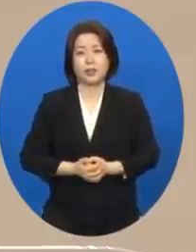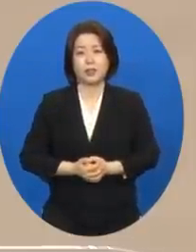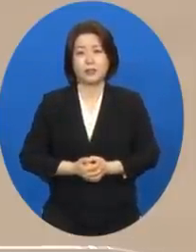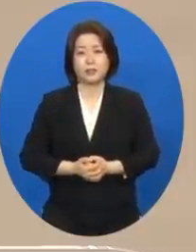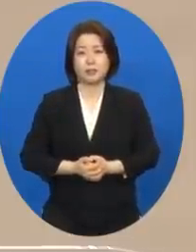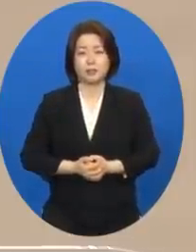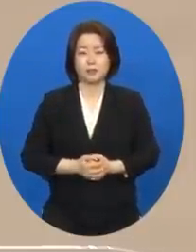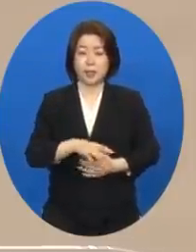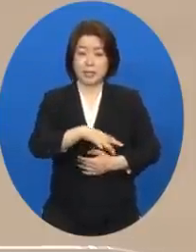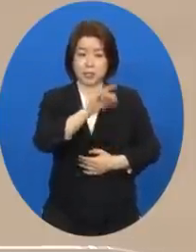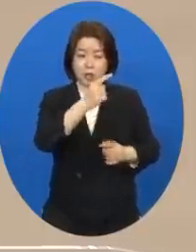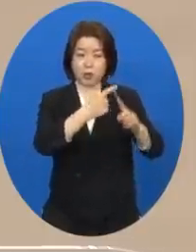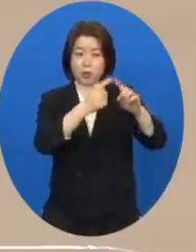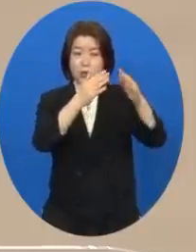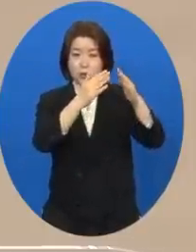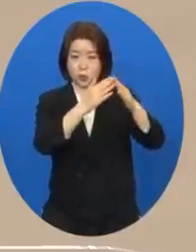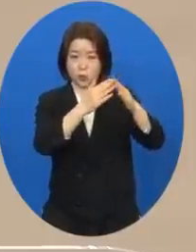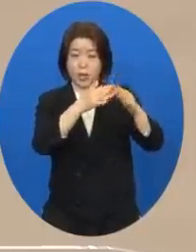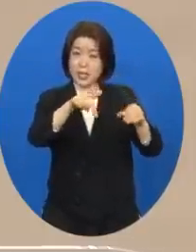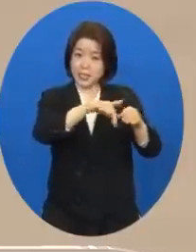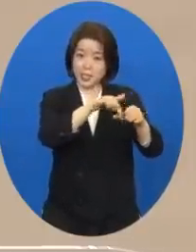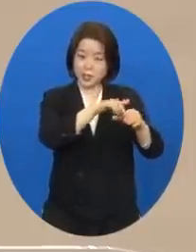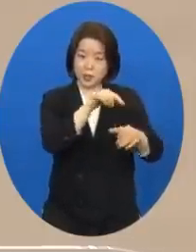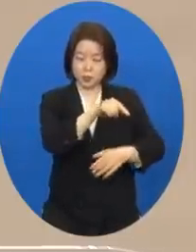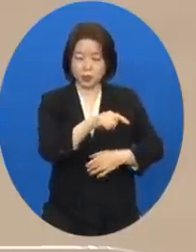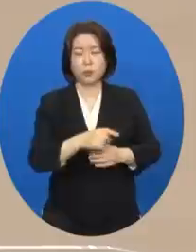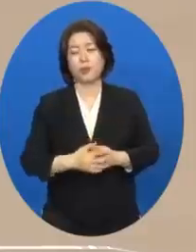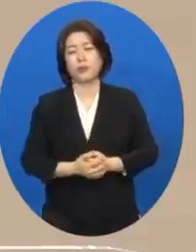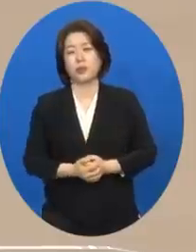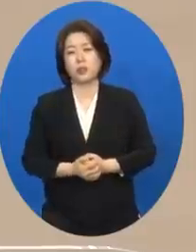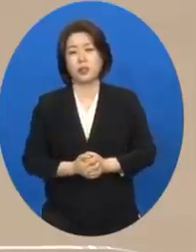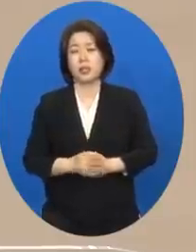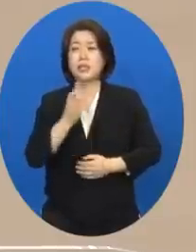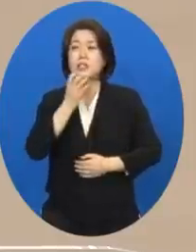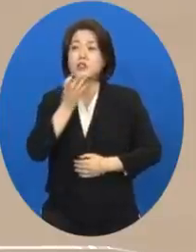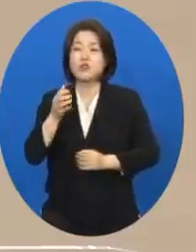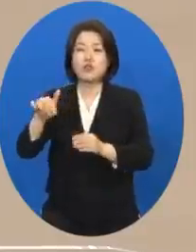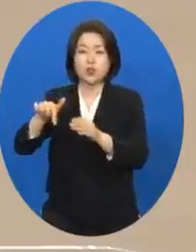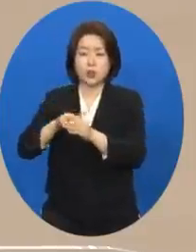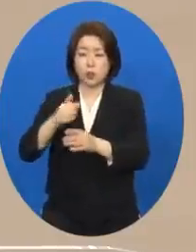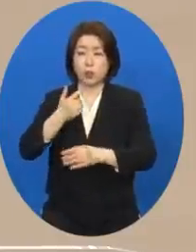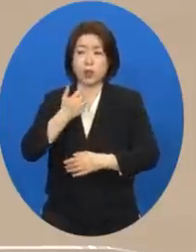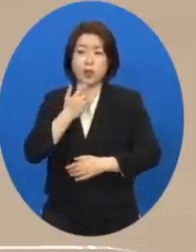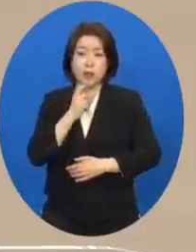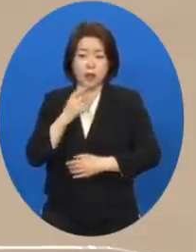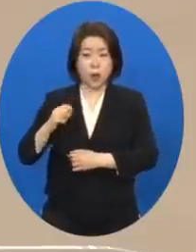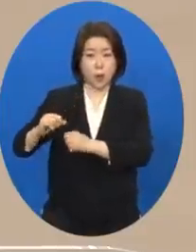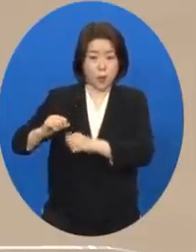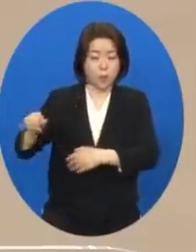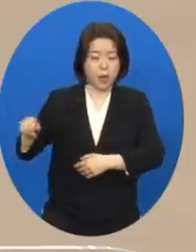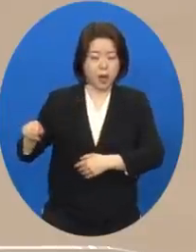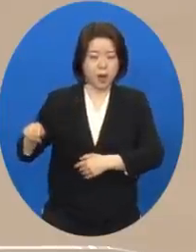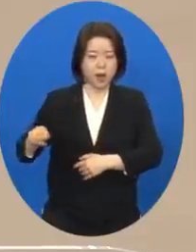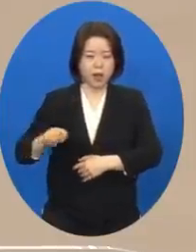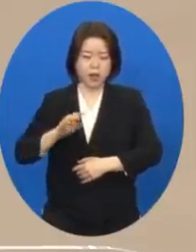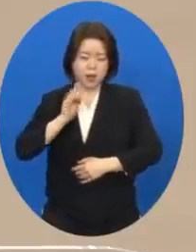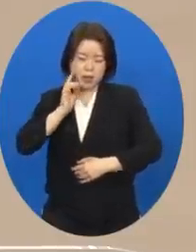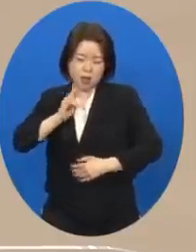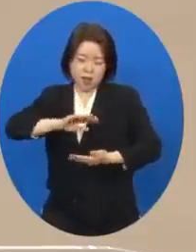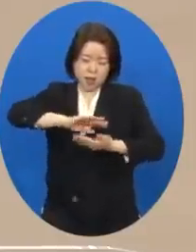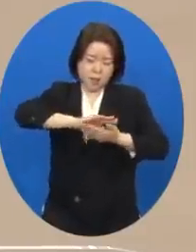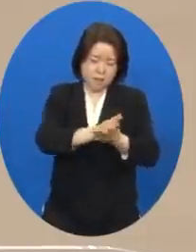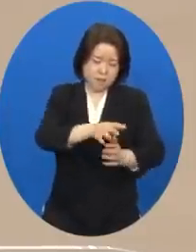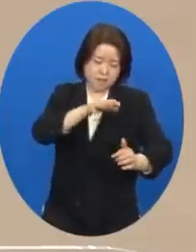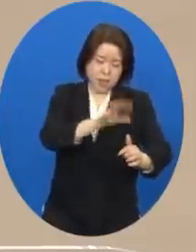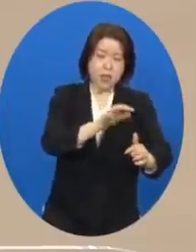초기 기독교를 그 유대교와 로마가 날 수 없이 핍박을 했습니다